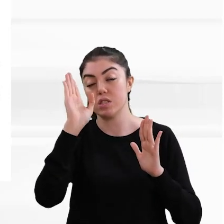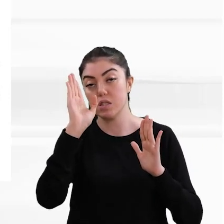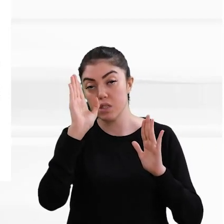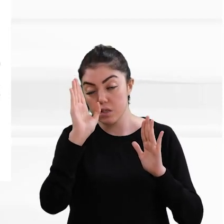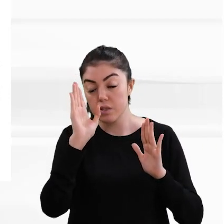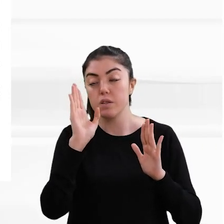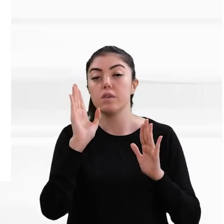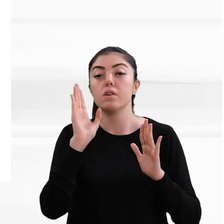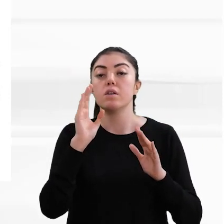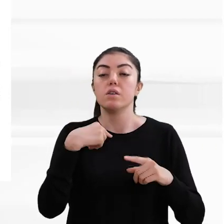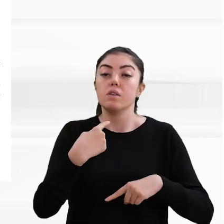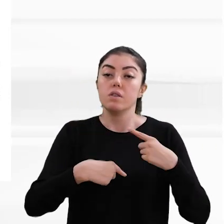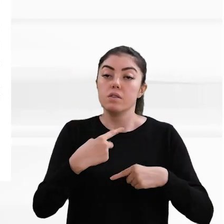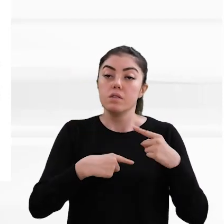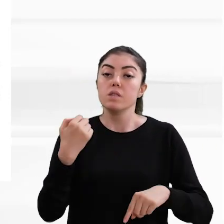akımın çıkış